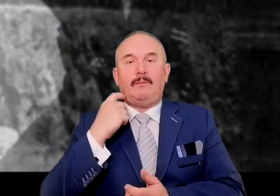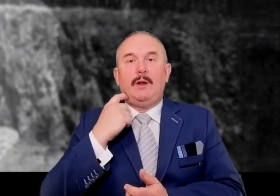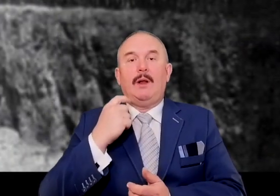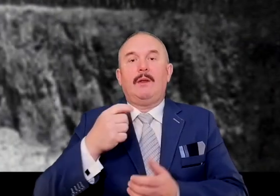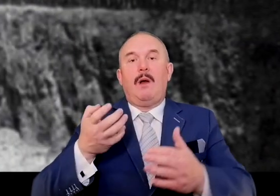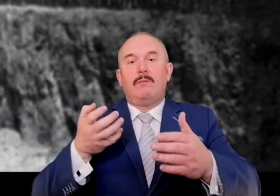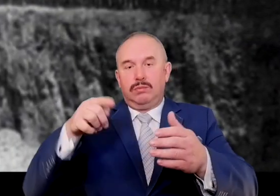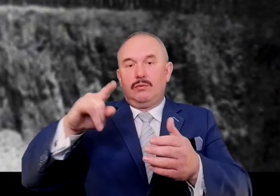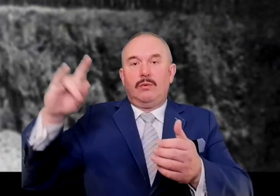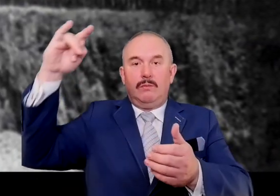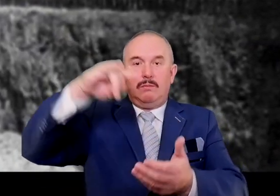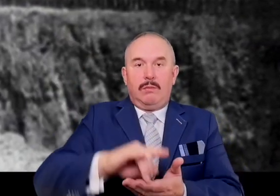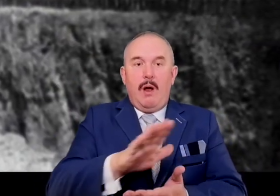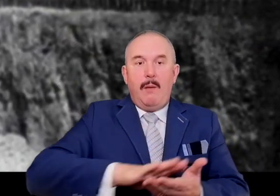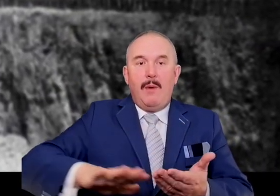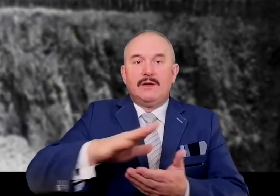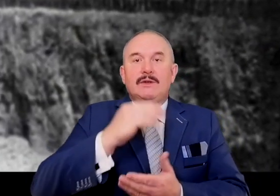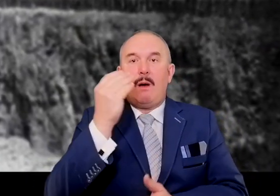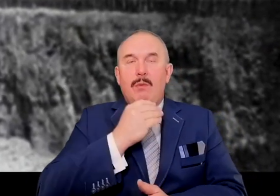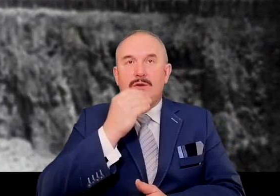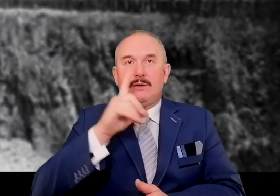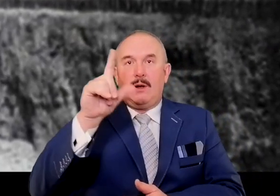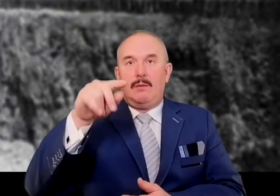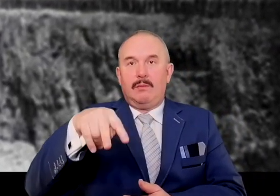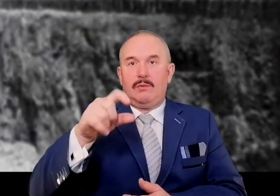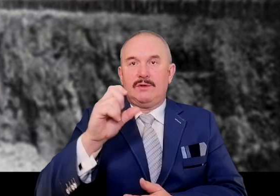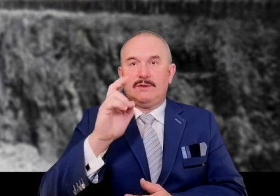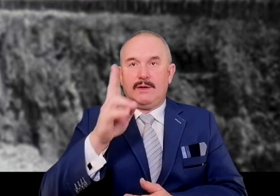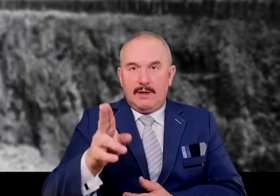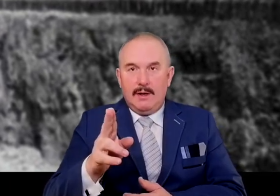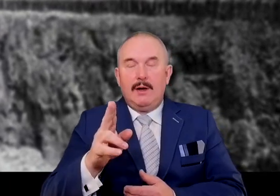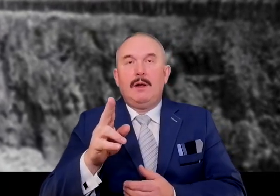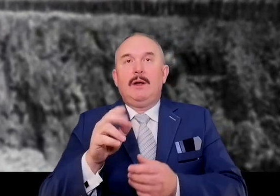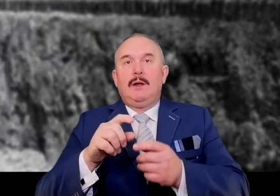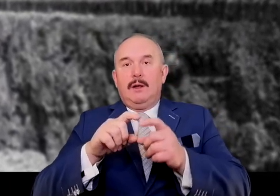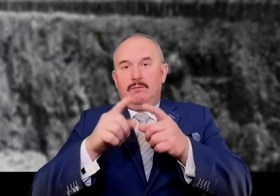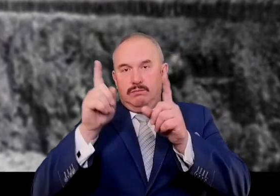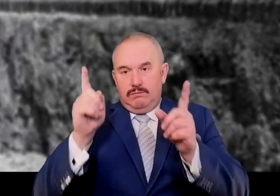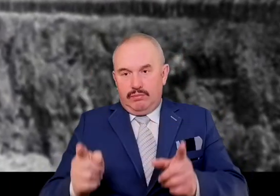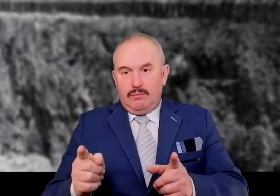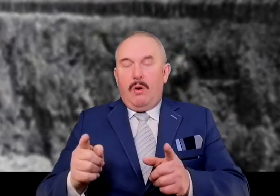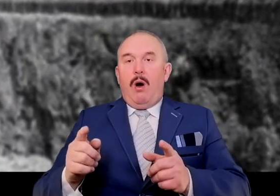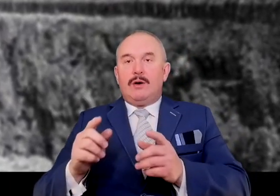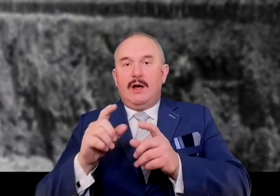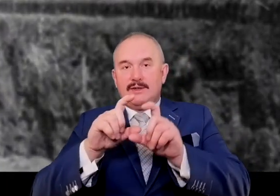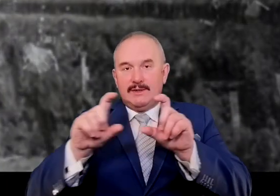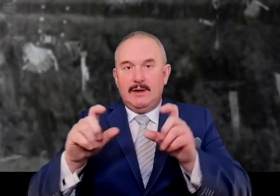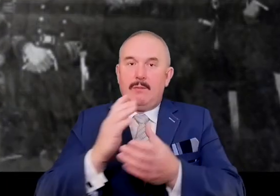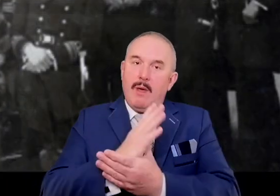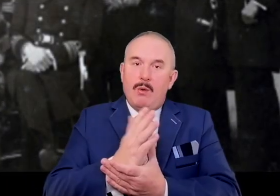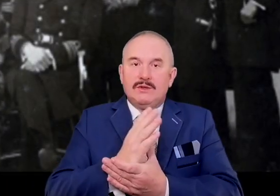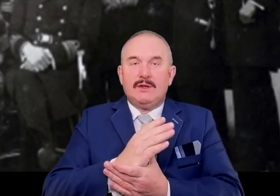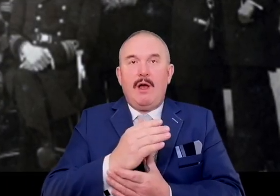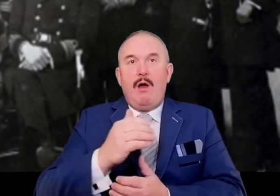kapelanem bazy morskiej w Pucku. Przez okres międzywojenny